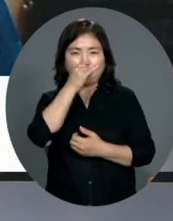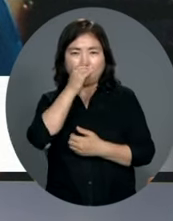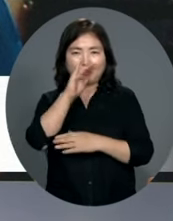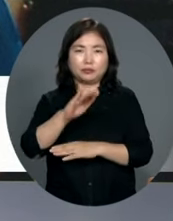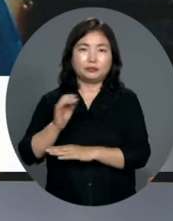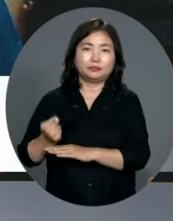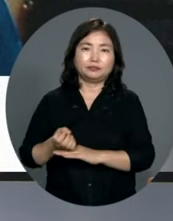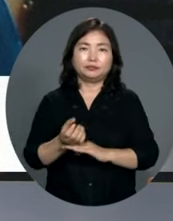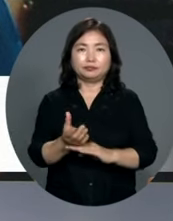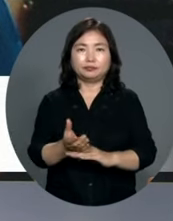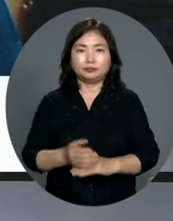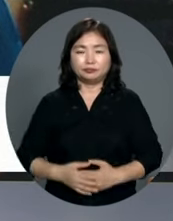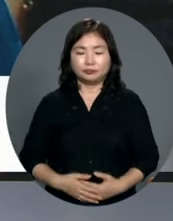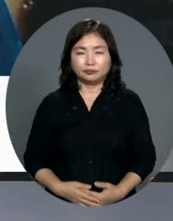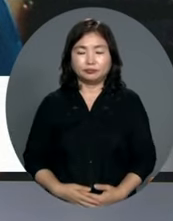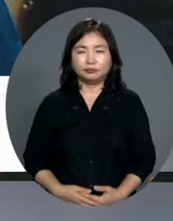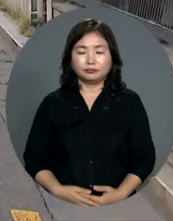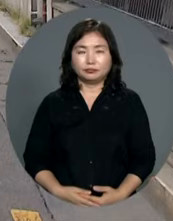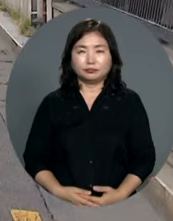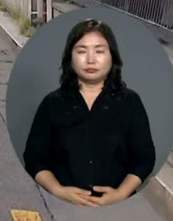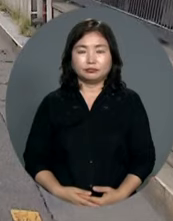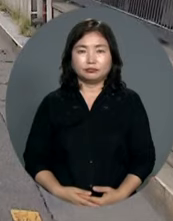권윤수 기자가 보도합니다.